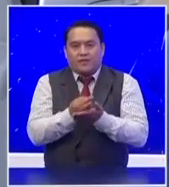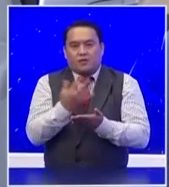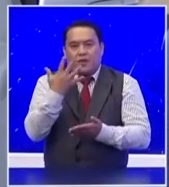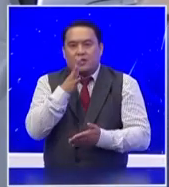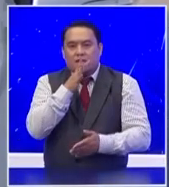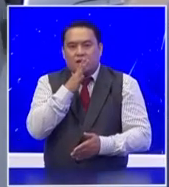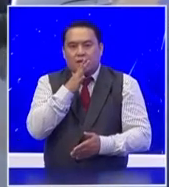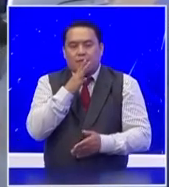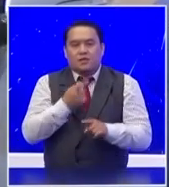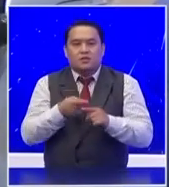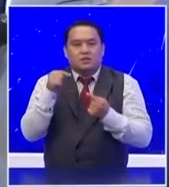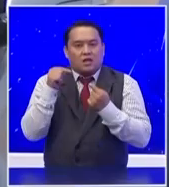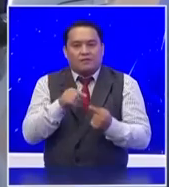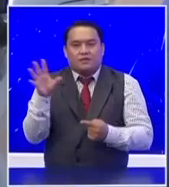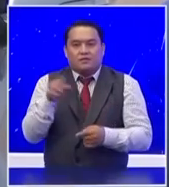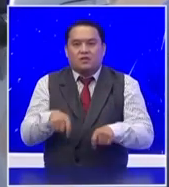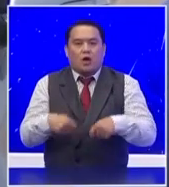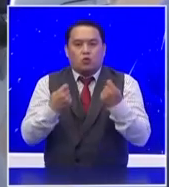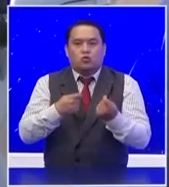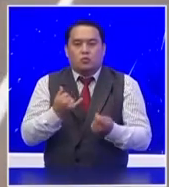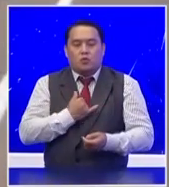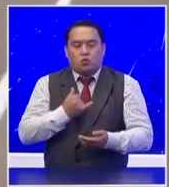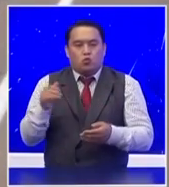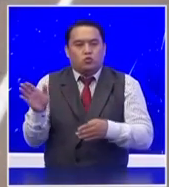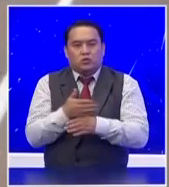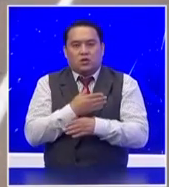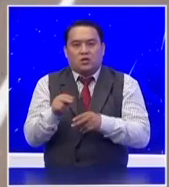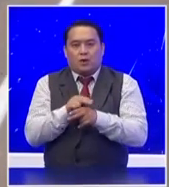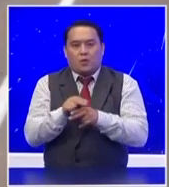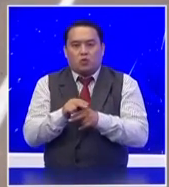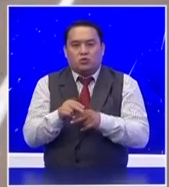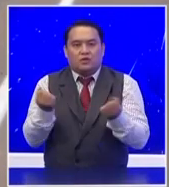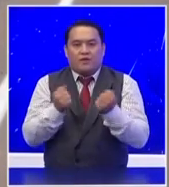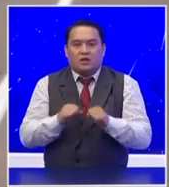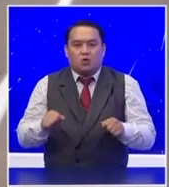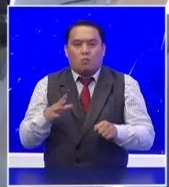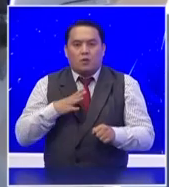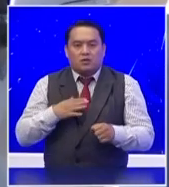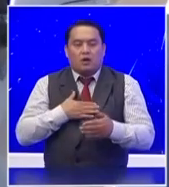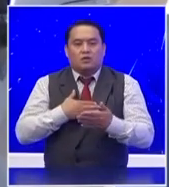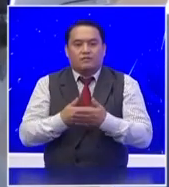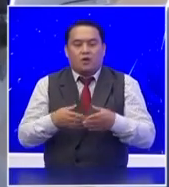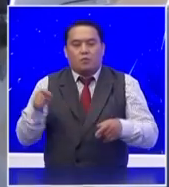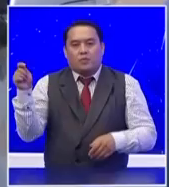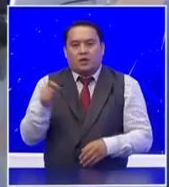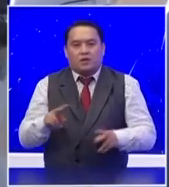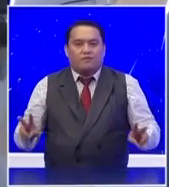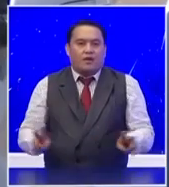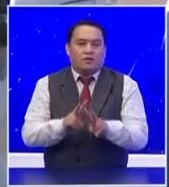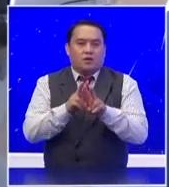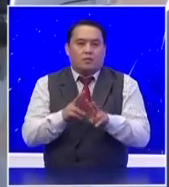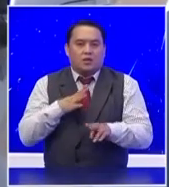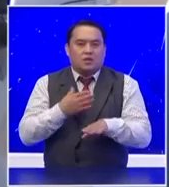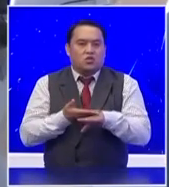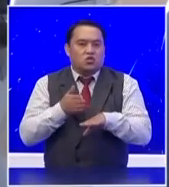5 лет, соответственно, все нарушения, которые есть, мы их устраним. А из-за карантина, из-за того, что невозможность была мобилизироваться, приехать с Астаны, это намного